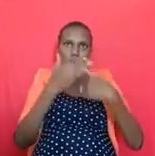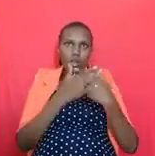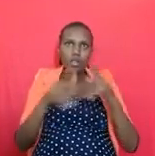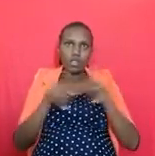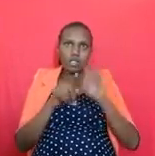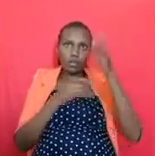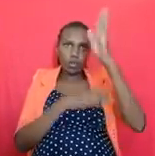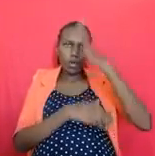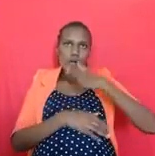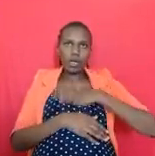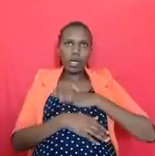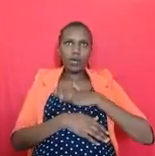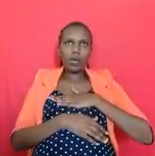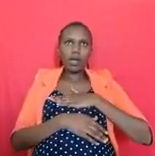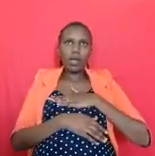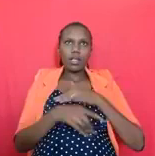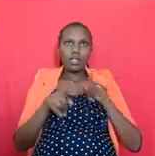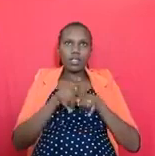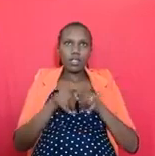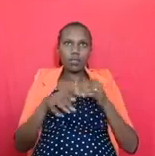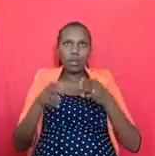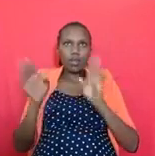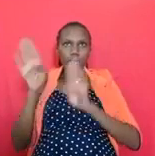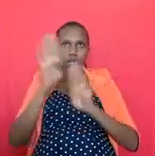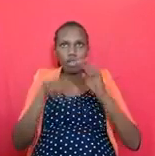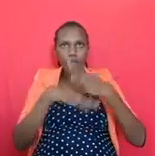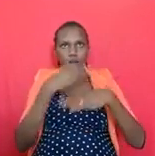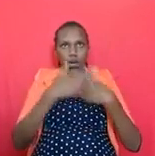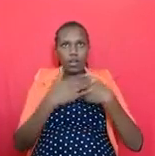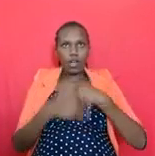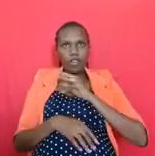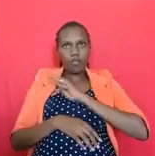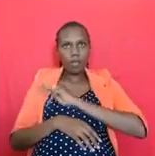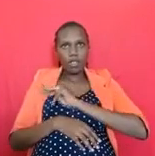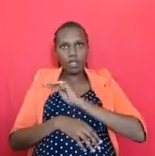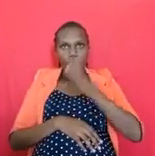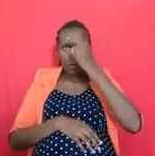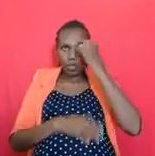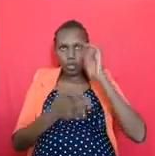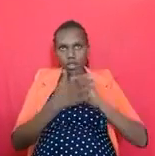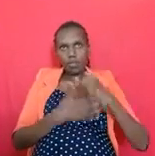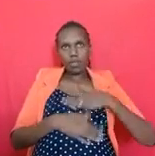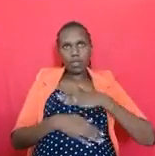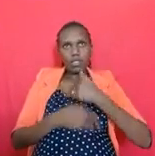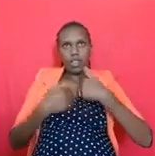Nawe niwe mwadha ni witu We mutuwa akuna neko iguwa niradha